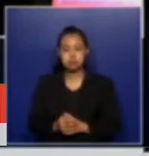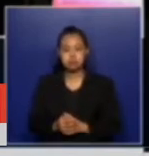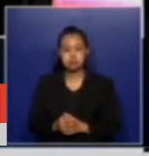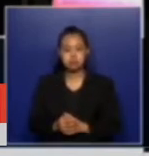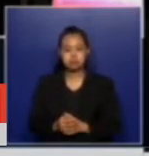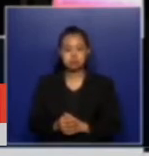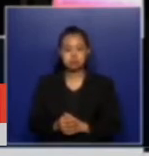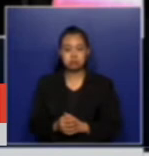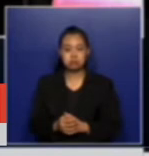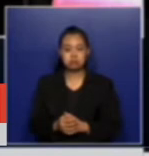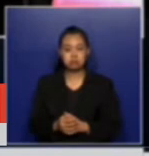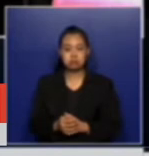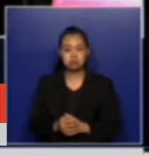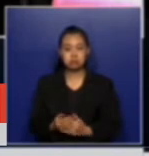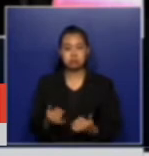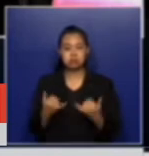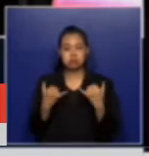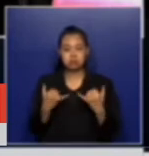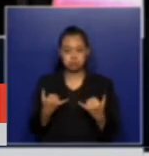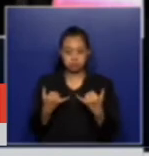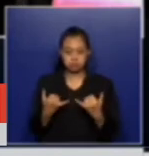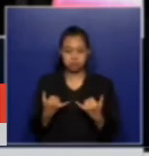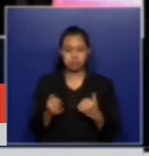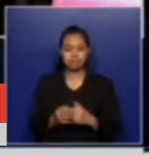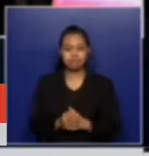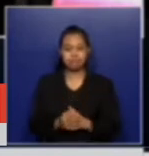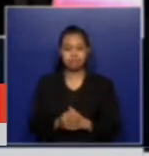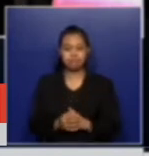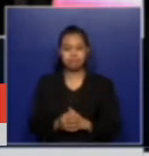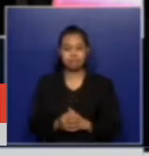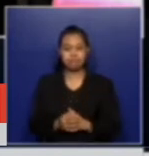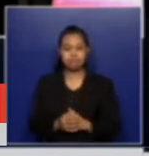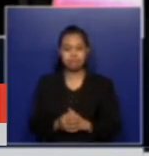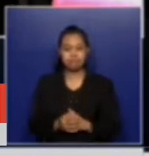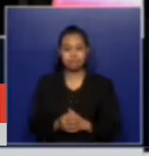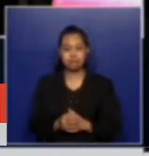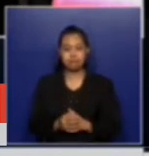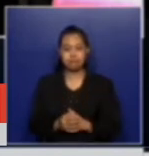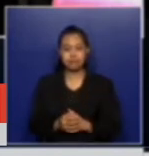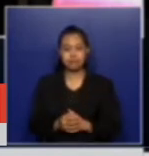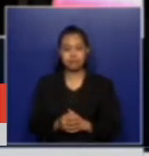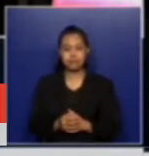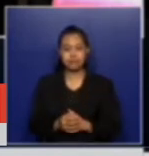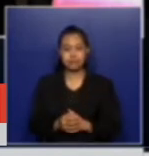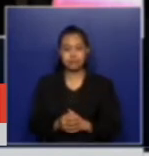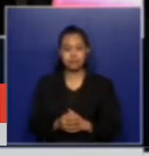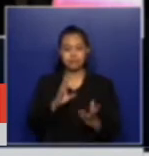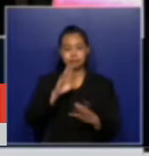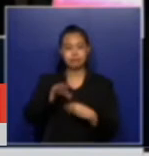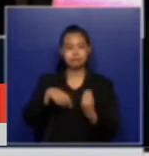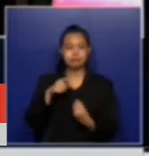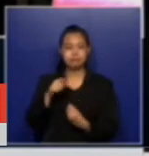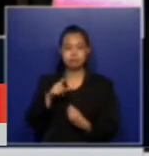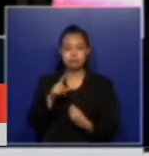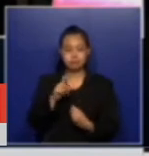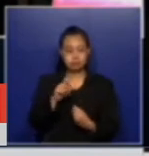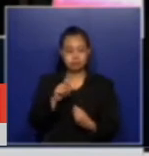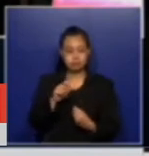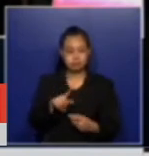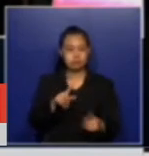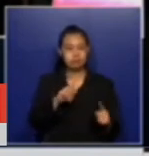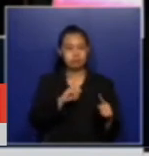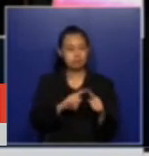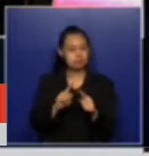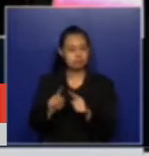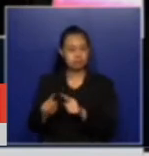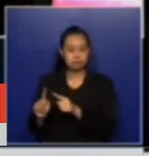ขณะนี้ท่านประธานครับเราอยู่ในช่วงนี้แล้วในช่วงที่ว่าเศรษฐกิจต่างๆที่มันจะเกิดขึ้นมาเนื่อง